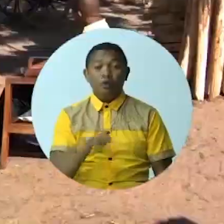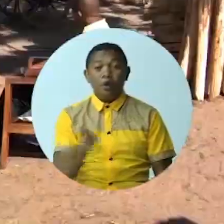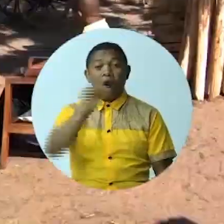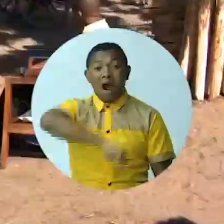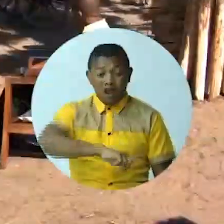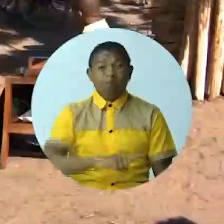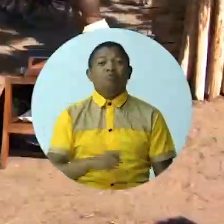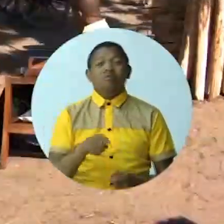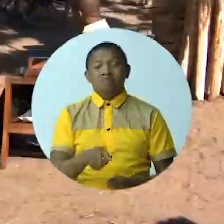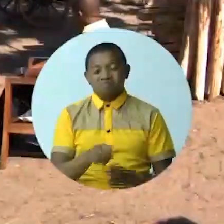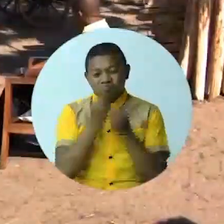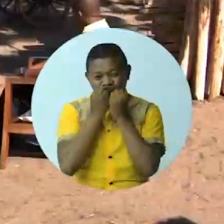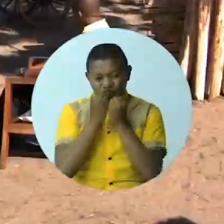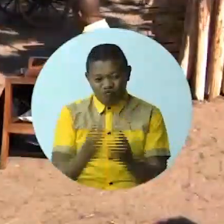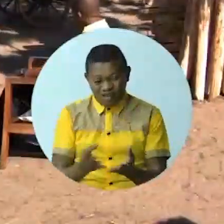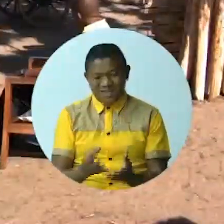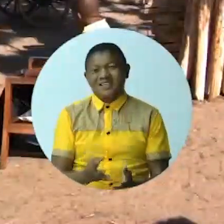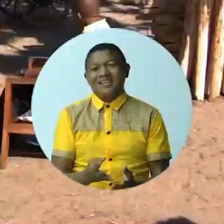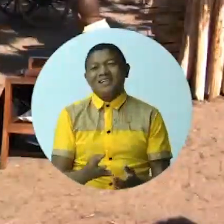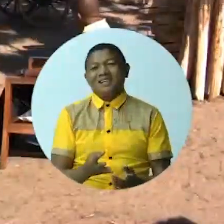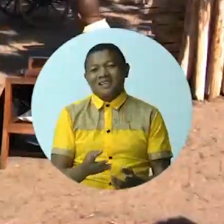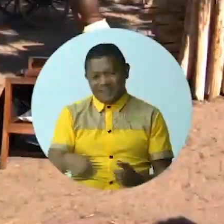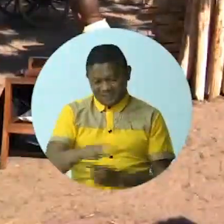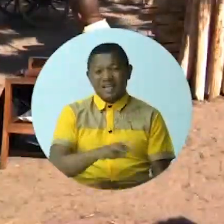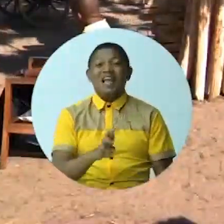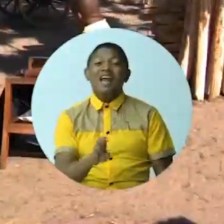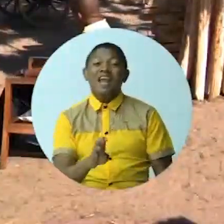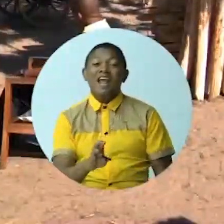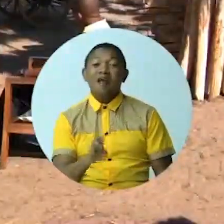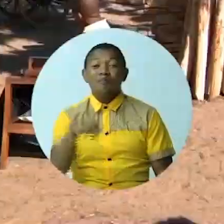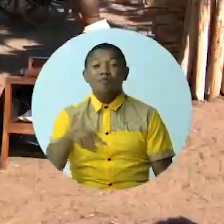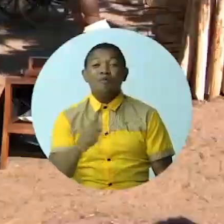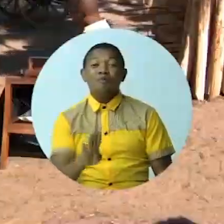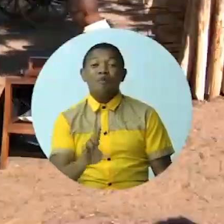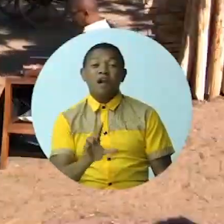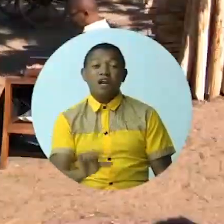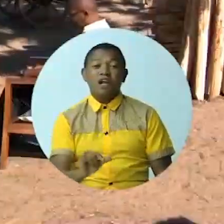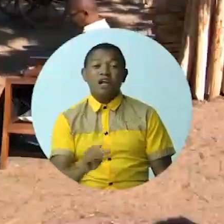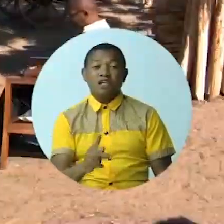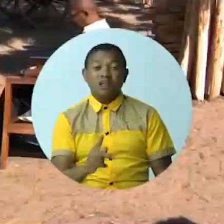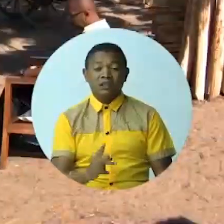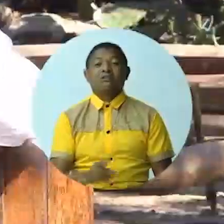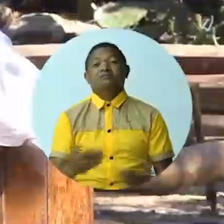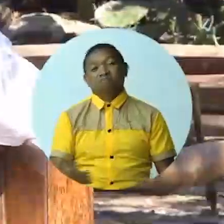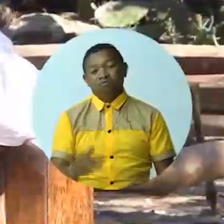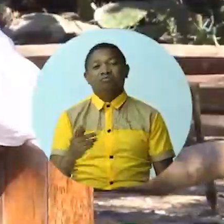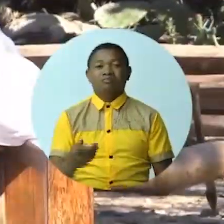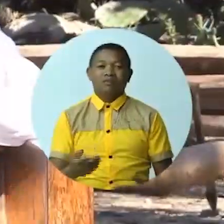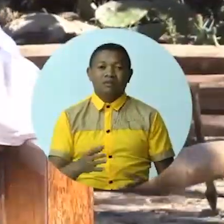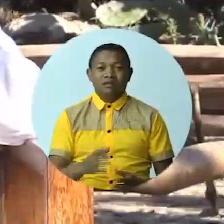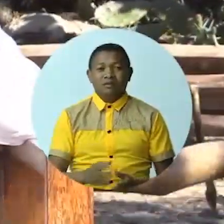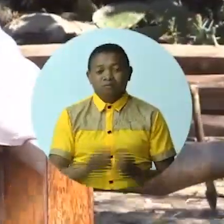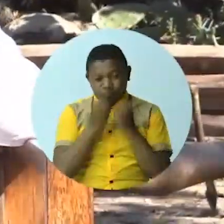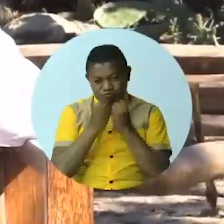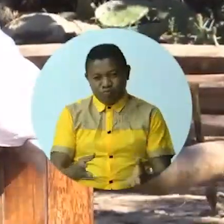Republika voalohany noa anamarina antsika an'izany fankalazana manesiketika izany. Ankehitriny